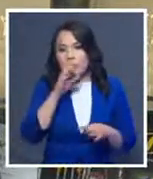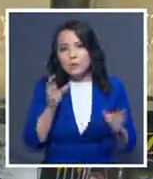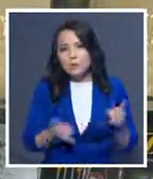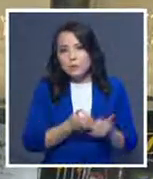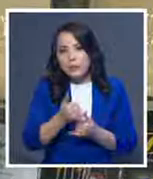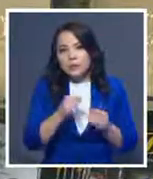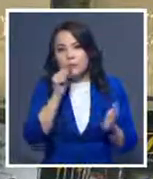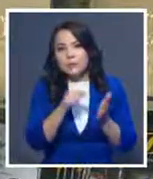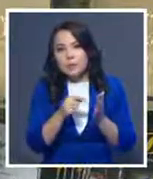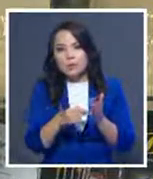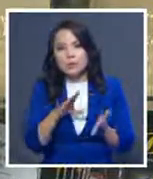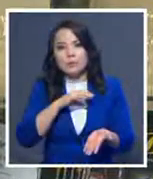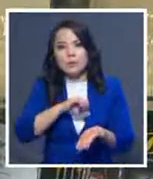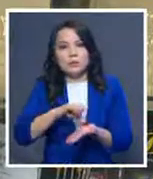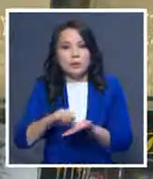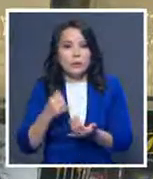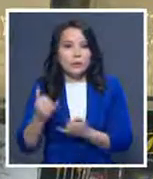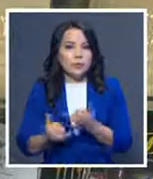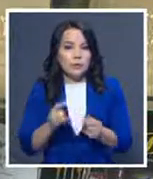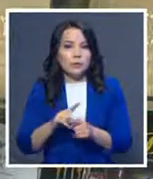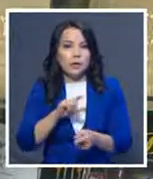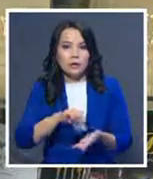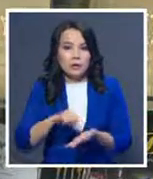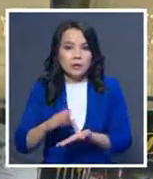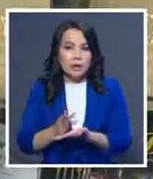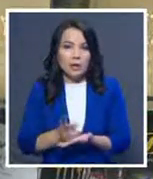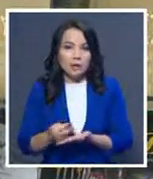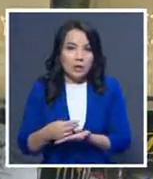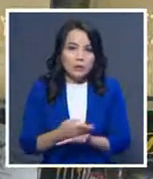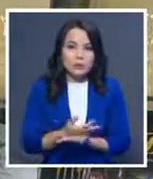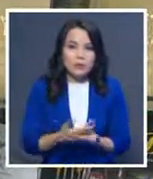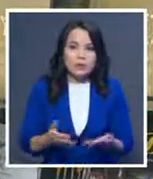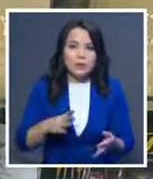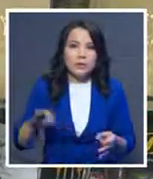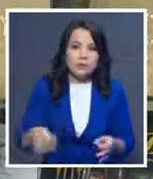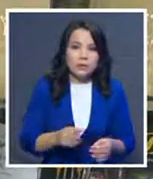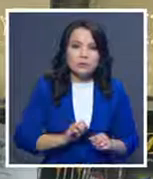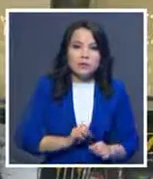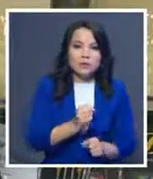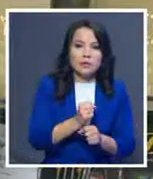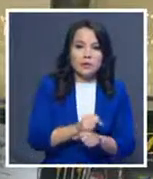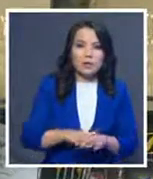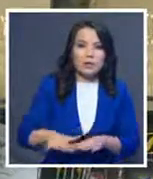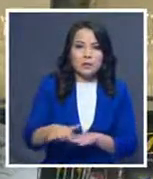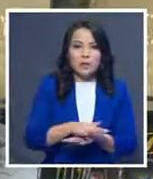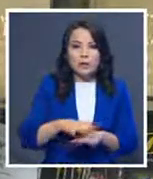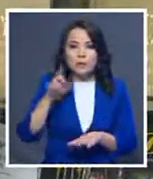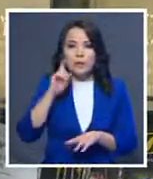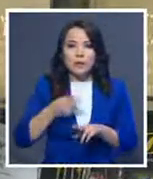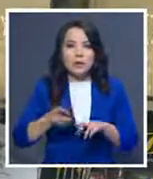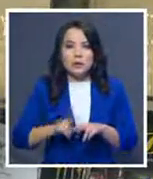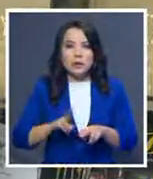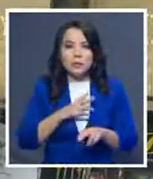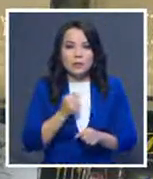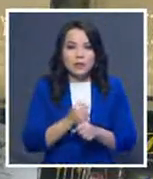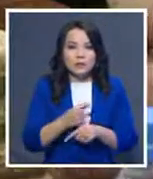мен құсбегілермен кездестім. Ой өрнек, мынау тіпті кілем тоқитын, енді бұның салт-дәстүрдің